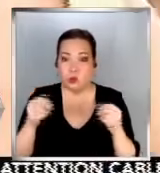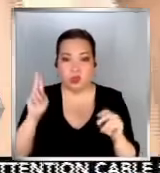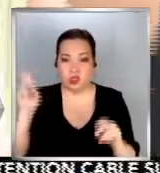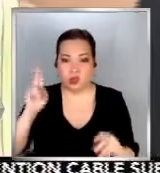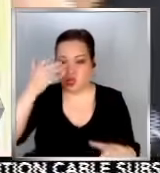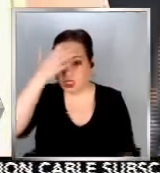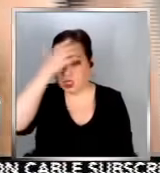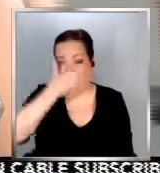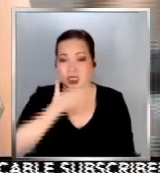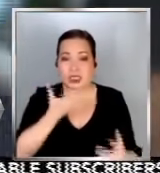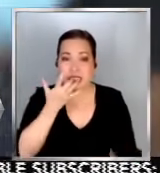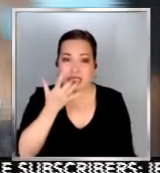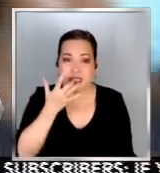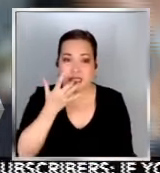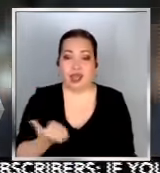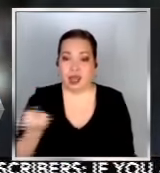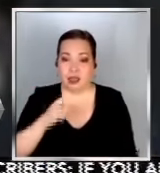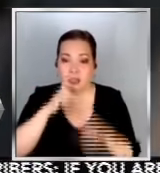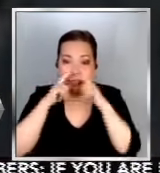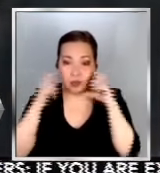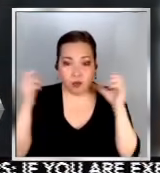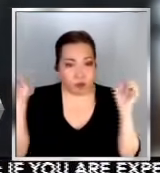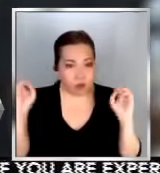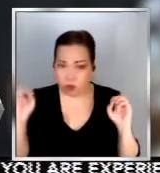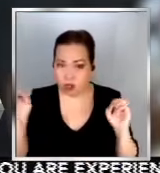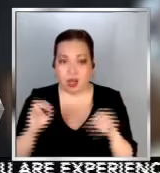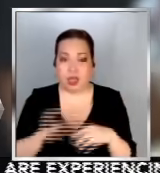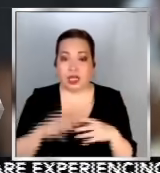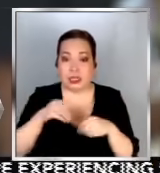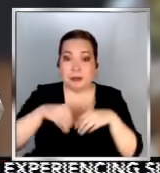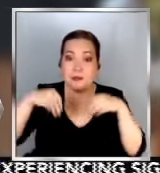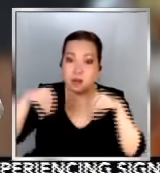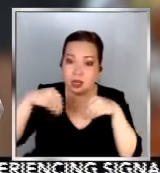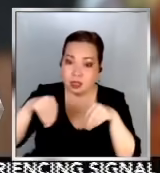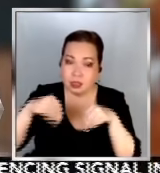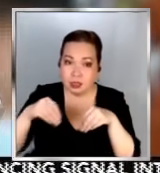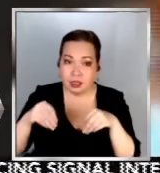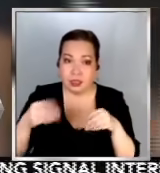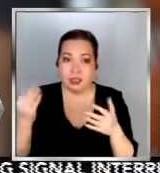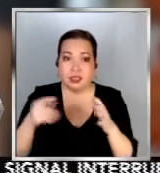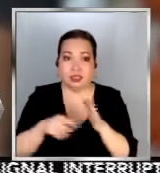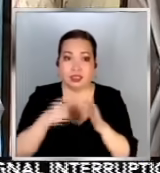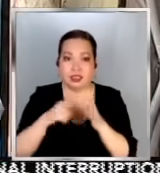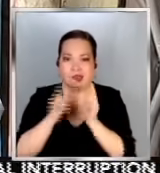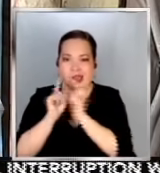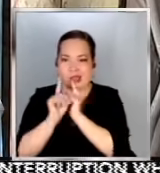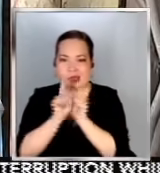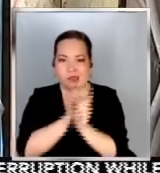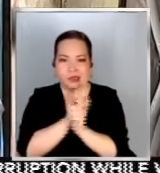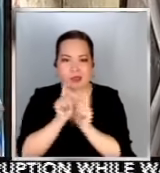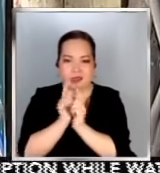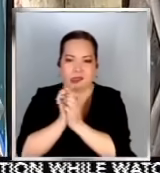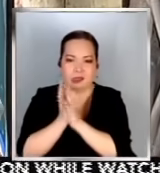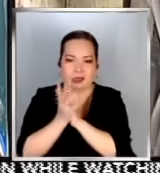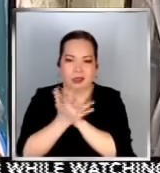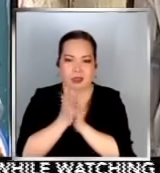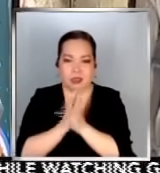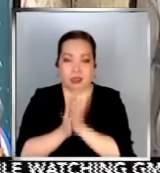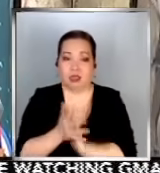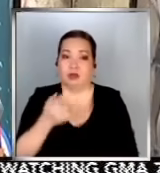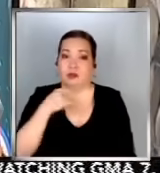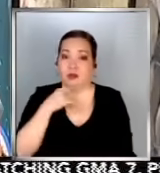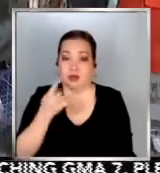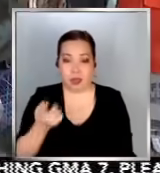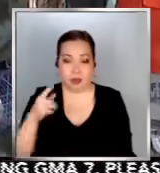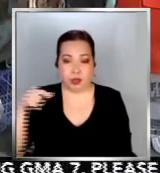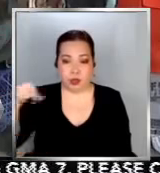walang suot na mask at sa loob ng palengke, may mga pagkakataong nagkakadikit-dikit. Depensa ng Quezon City LGU, maigpit